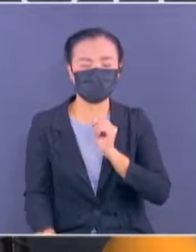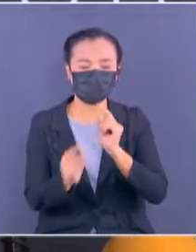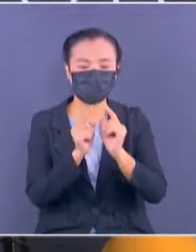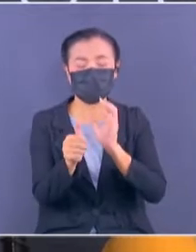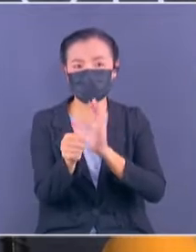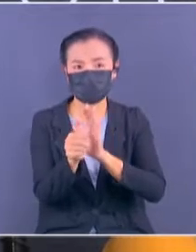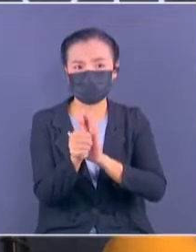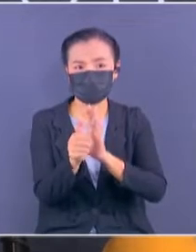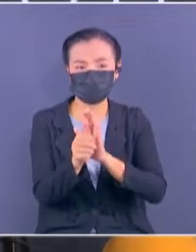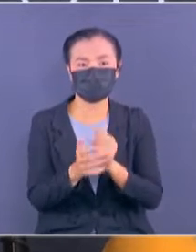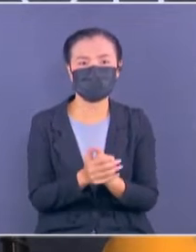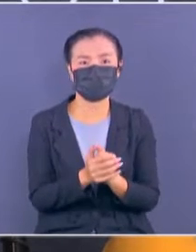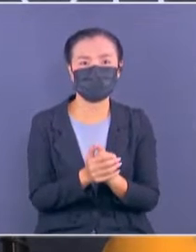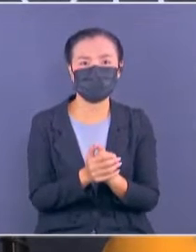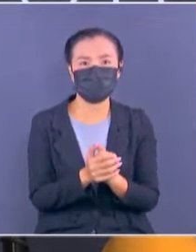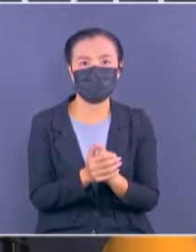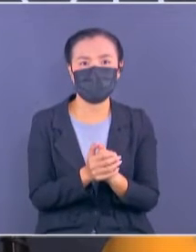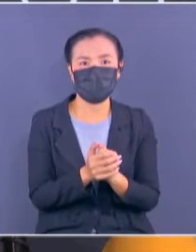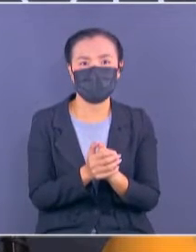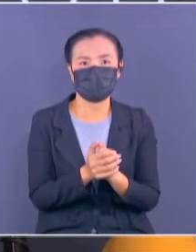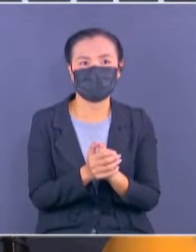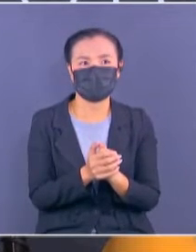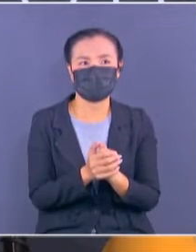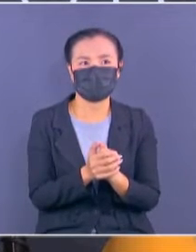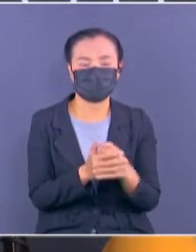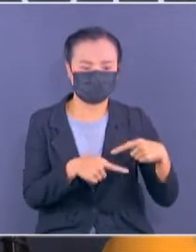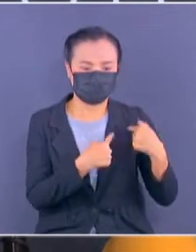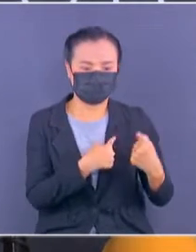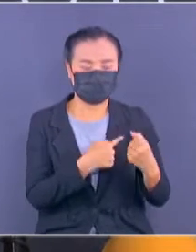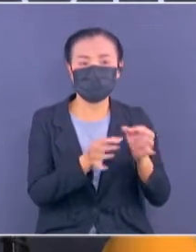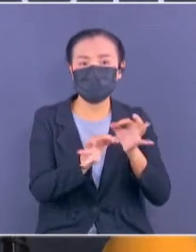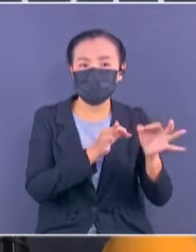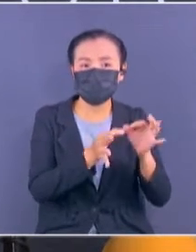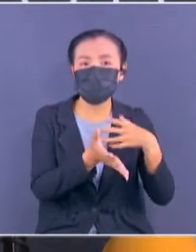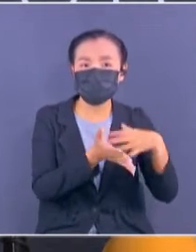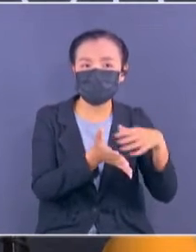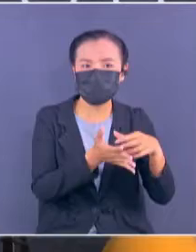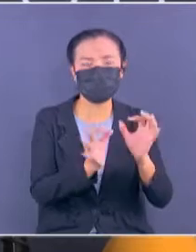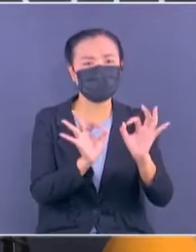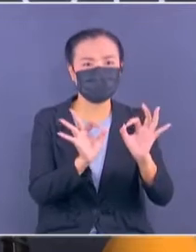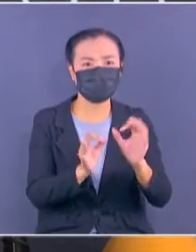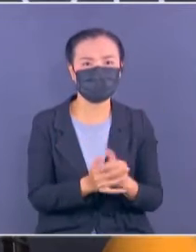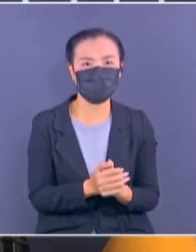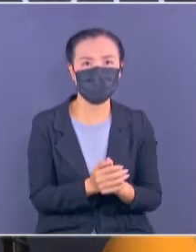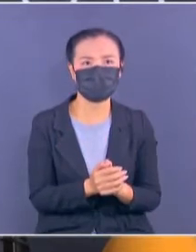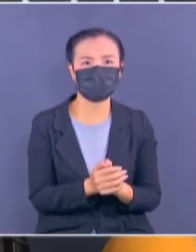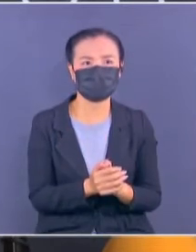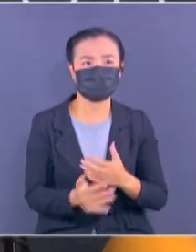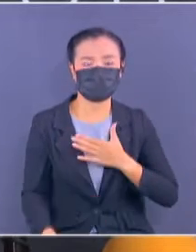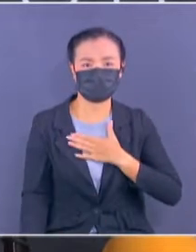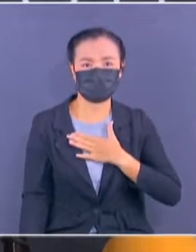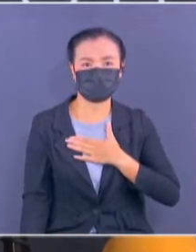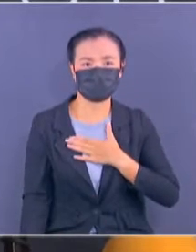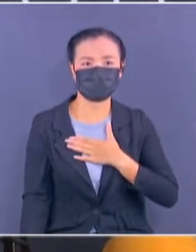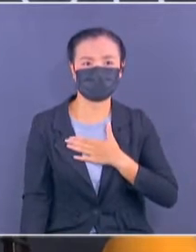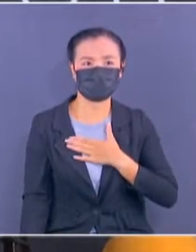ให้ดีที่สุดแล้วก็พยายามเป็นที่พึ่งทางใจหรือว่าเป็นที่พิงหัวใจให้เขาก็น่าจะโอเคอย่างจริงๆแล้วตัวเราเองอ่ะ